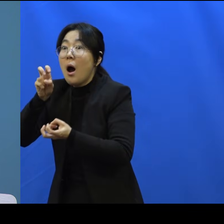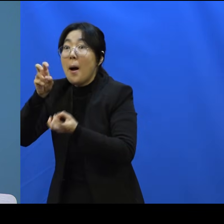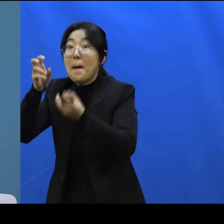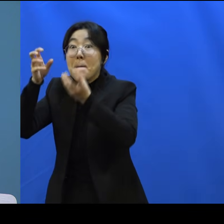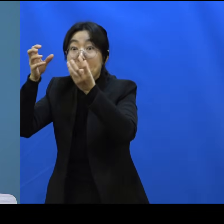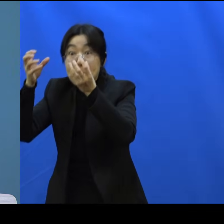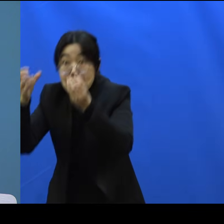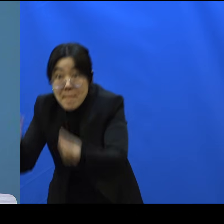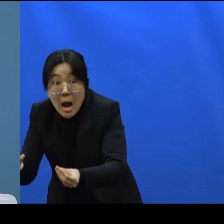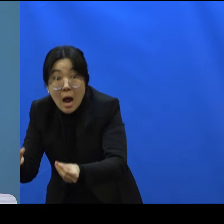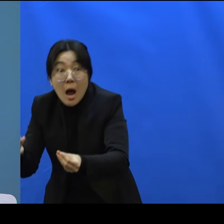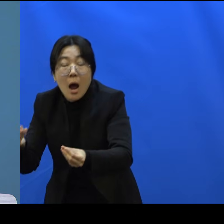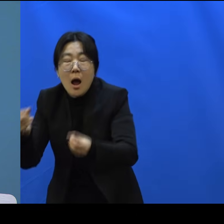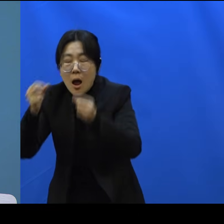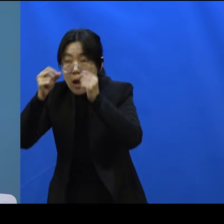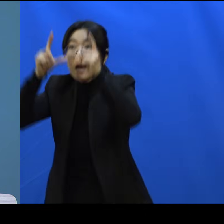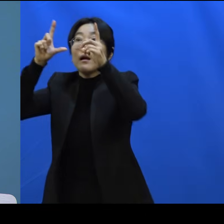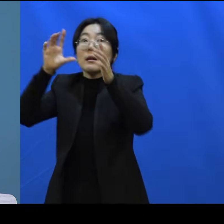게 아닙니다.